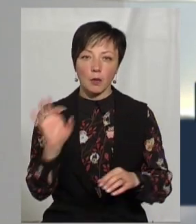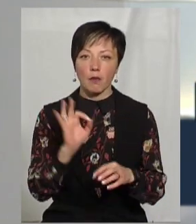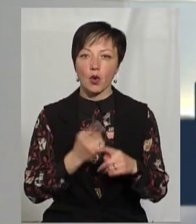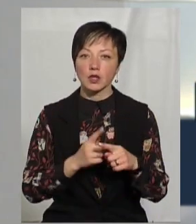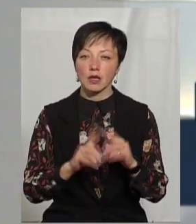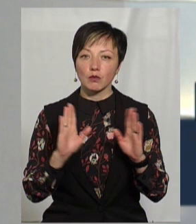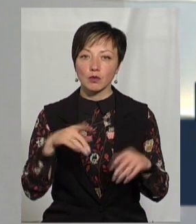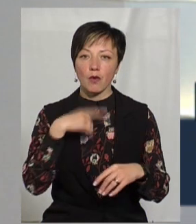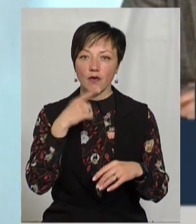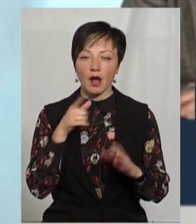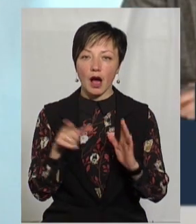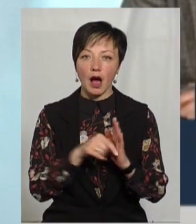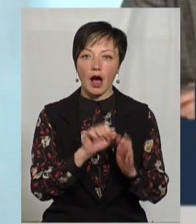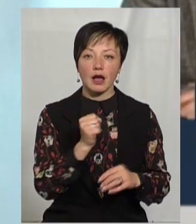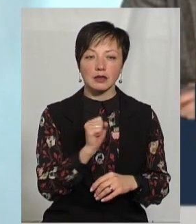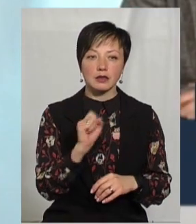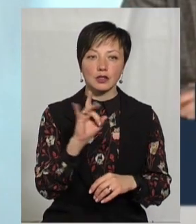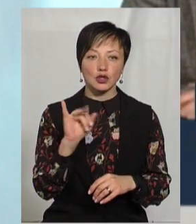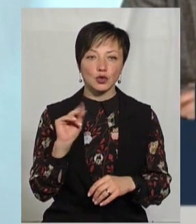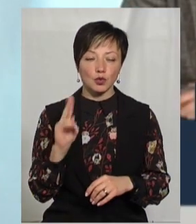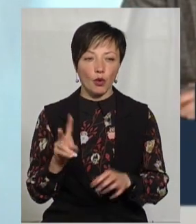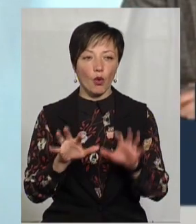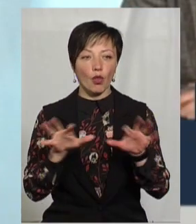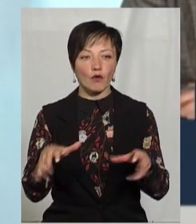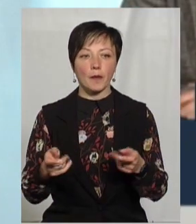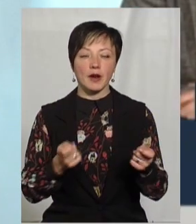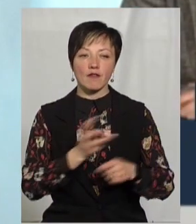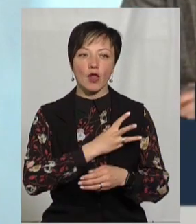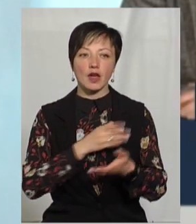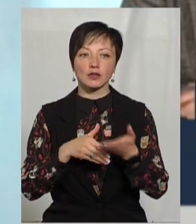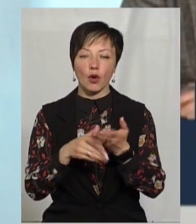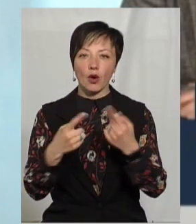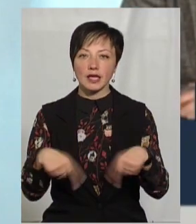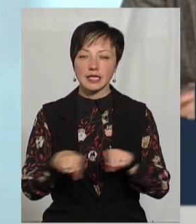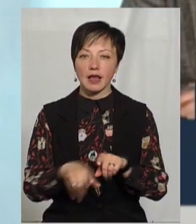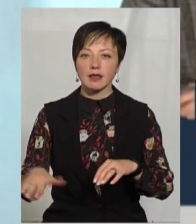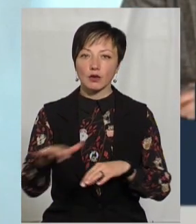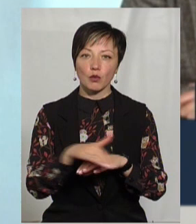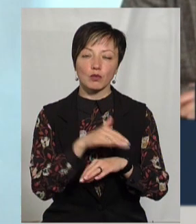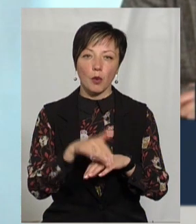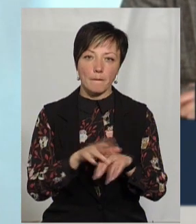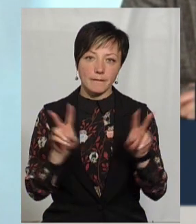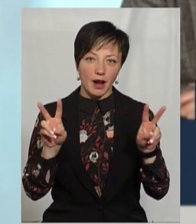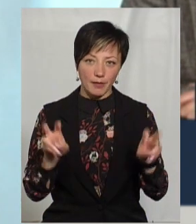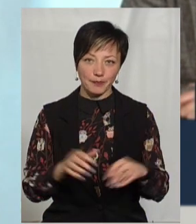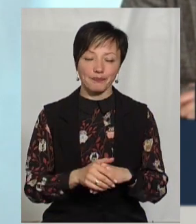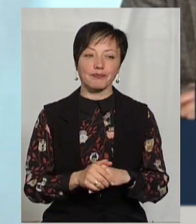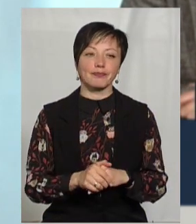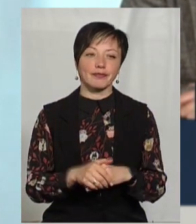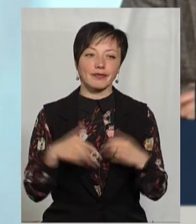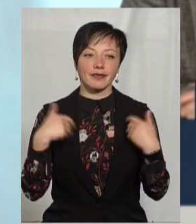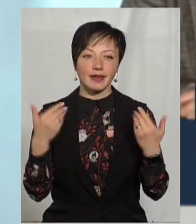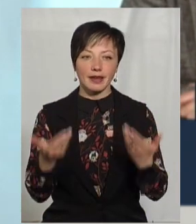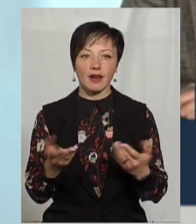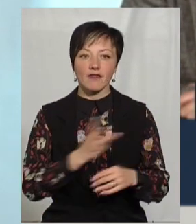це будемо говорити з Андрієм Андрійчуком, головою управління волонтерської організації «Територія добра Поділля». Вітаю вас. Так. Та